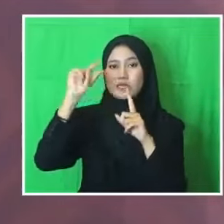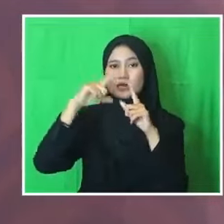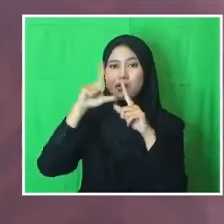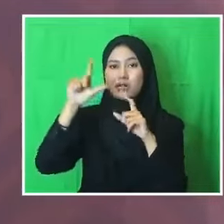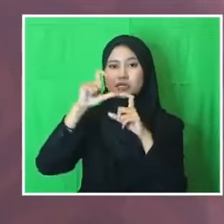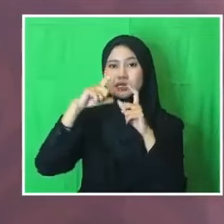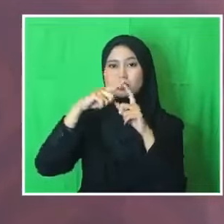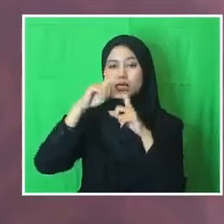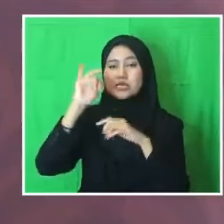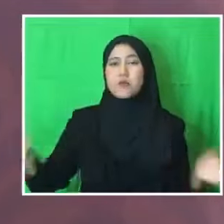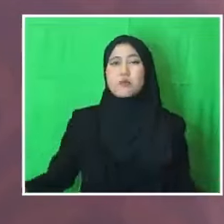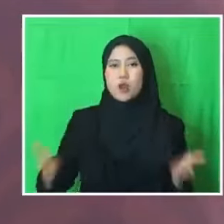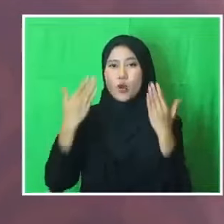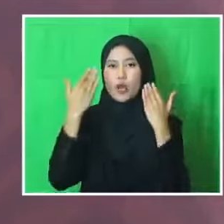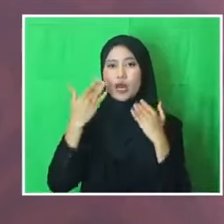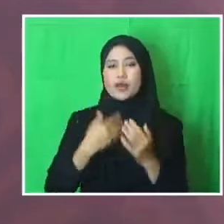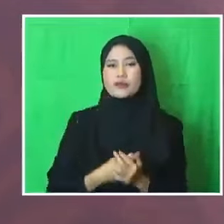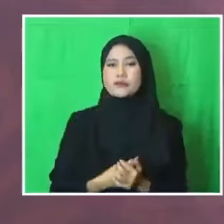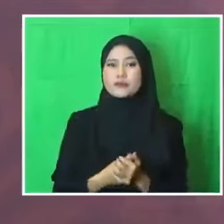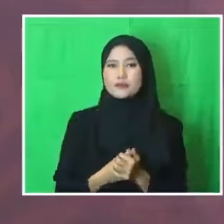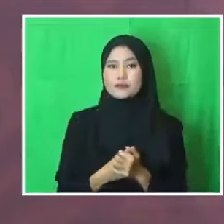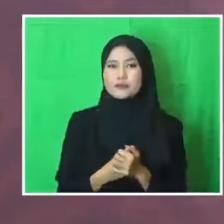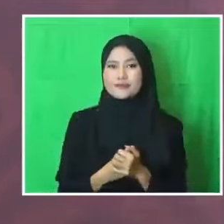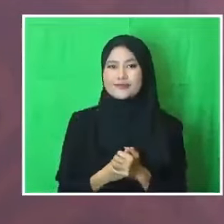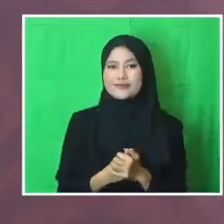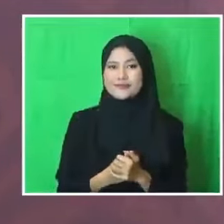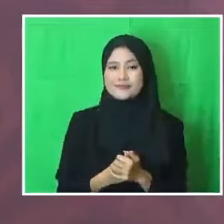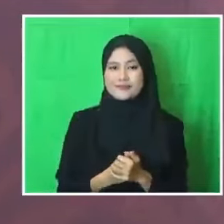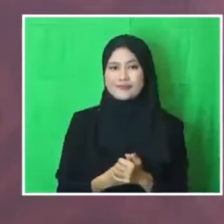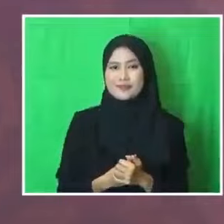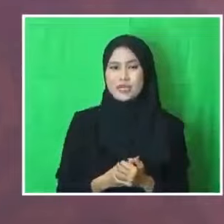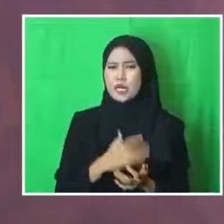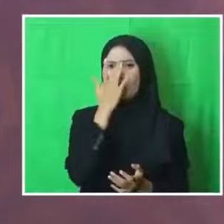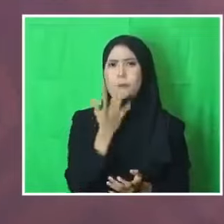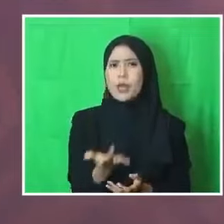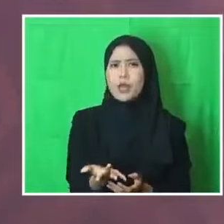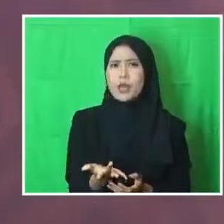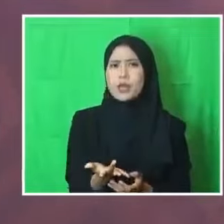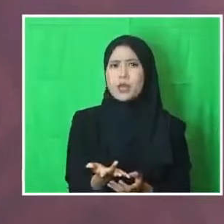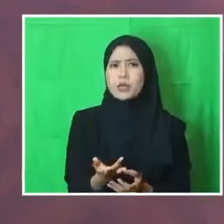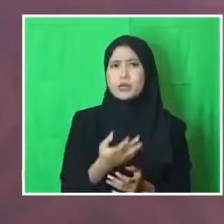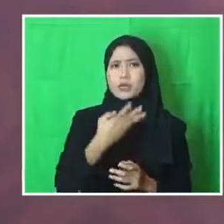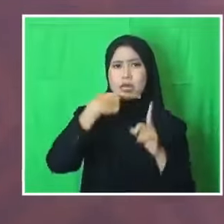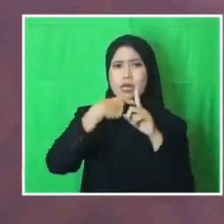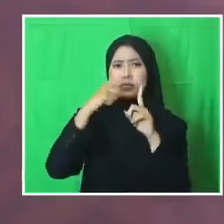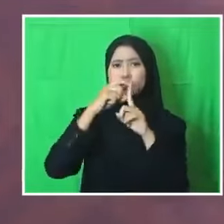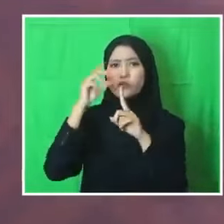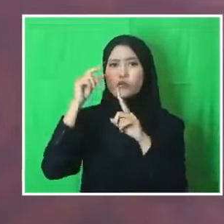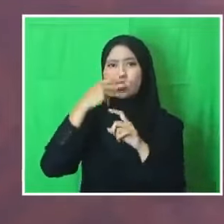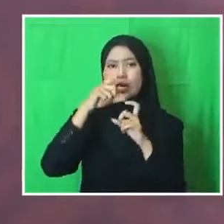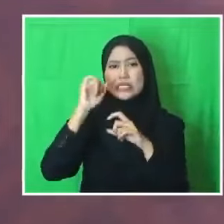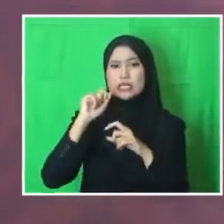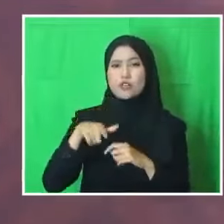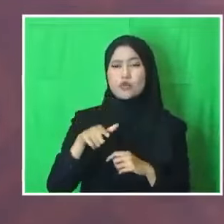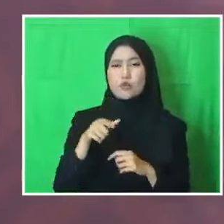hadirnya pembangunan yang berkelanjutan Kenapa ekspresi sederhana ini